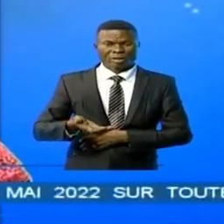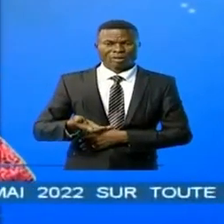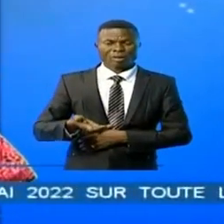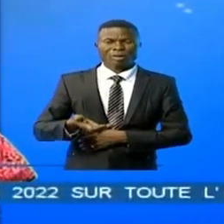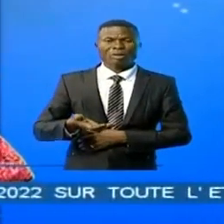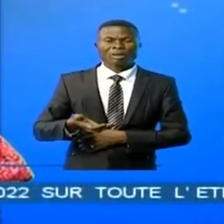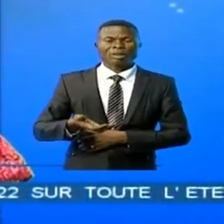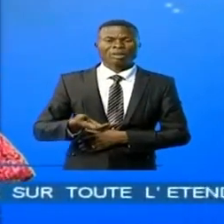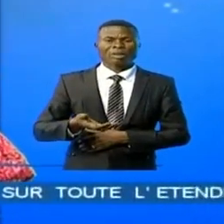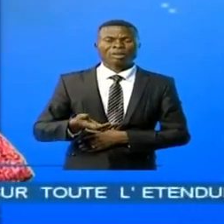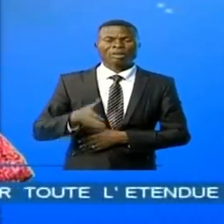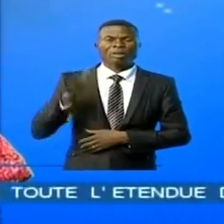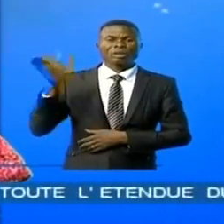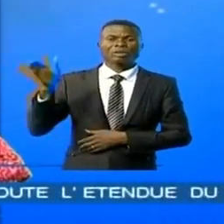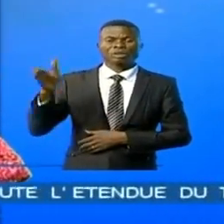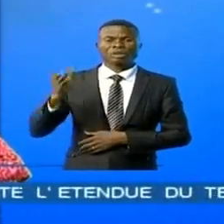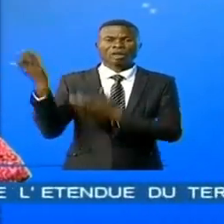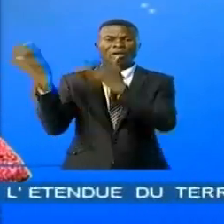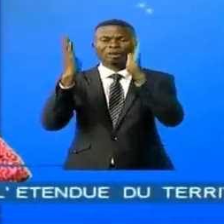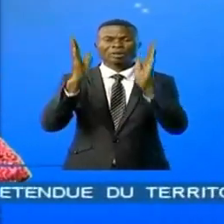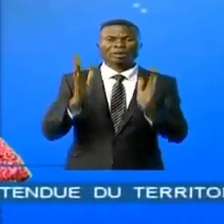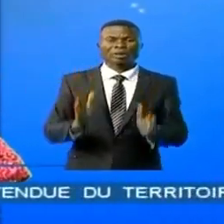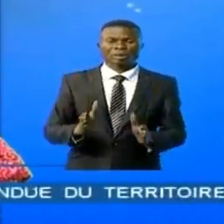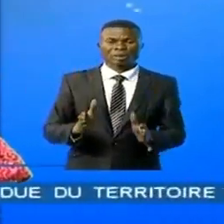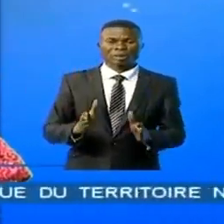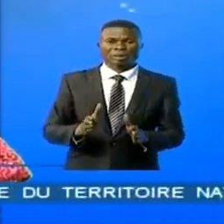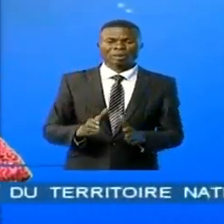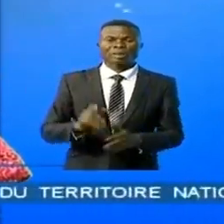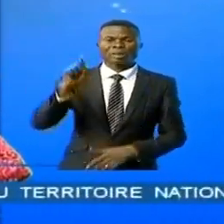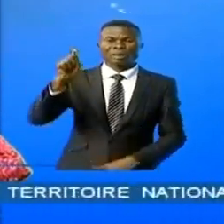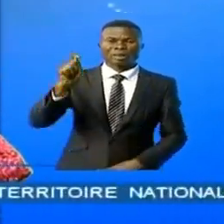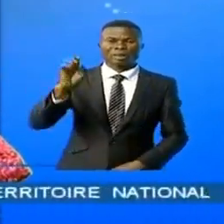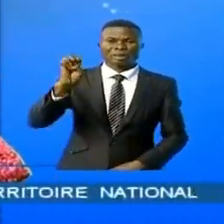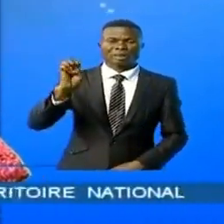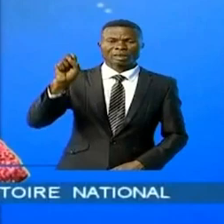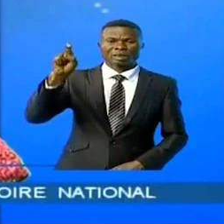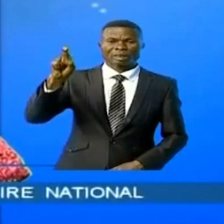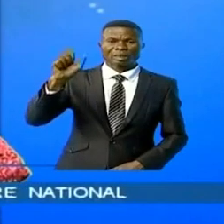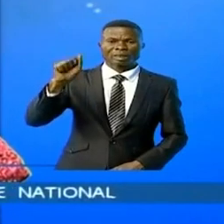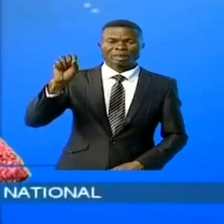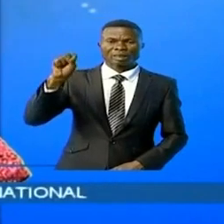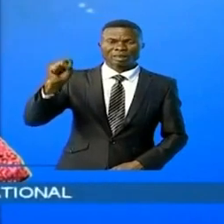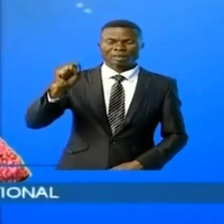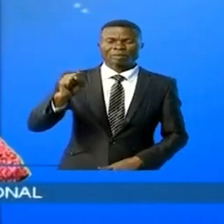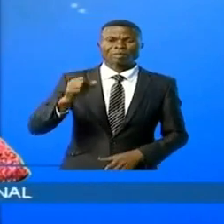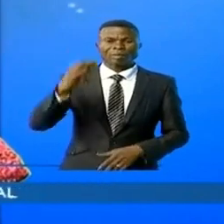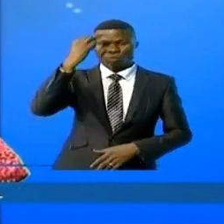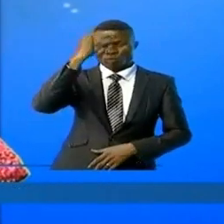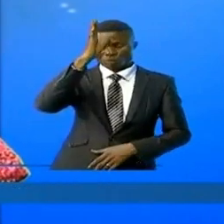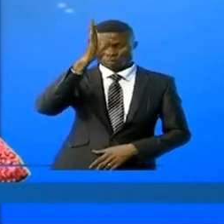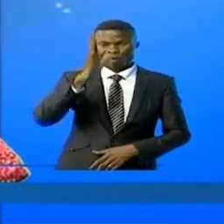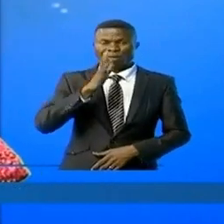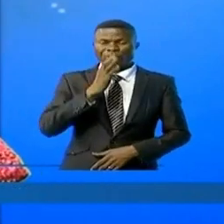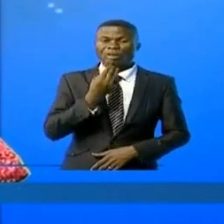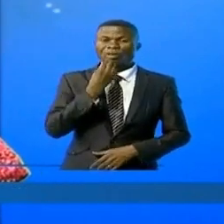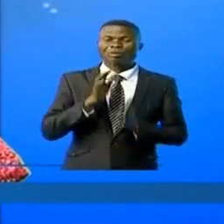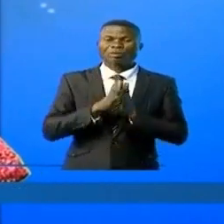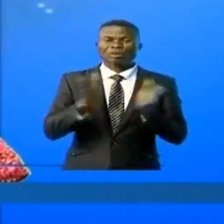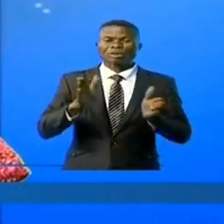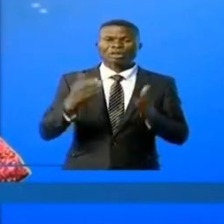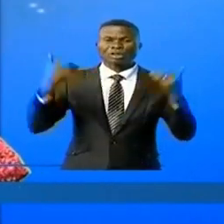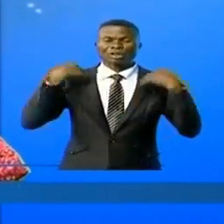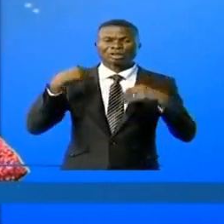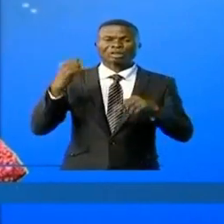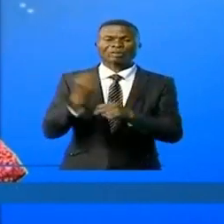de la chambre de commerce de thé xaas monsieur l'inspecteur inspections générales des finances chef de service